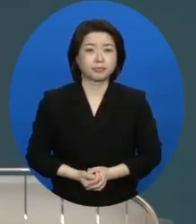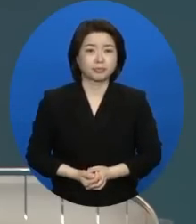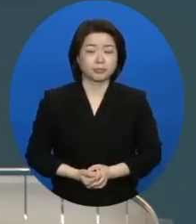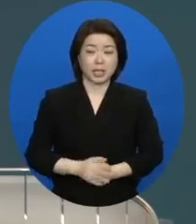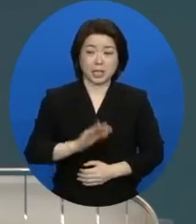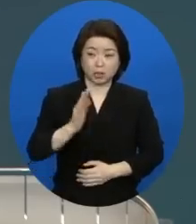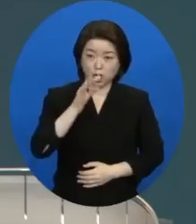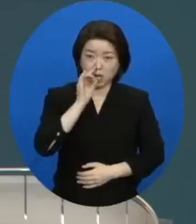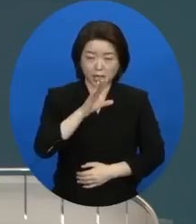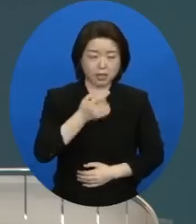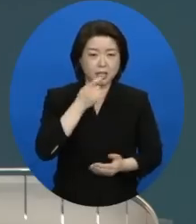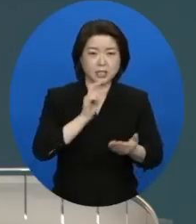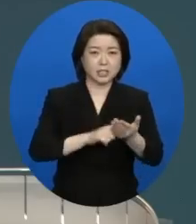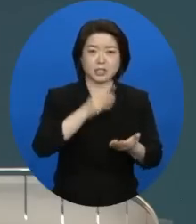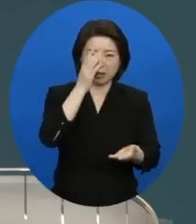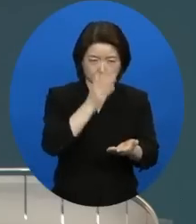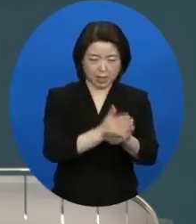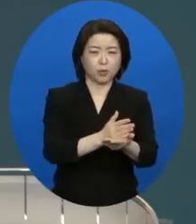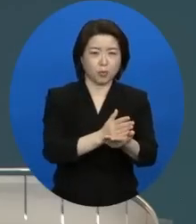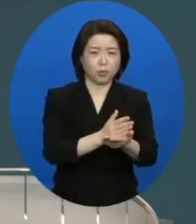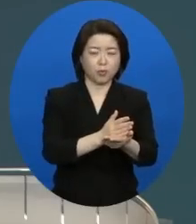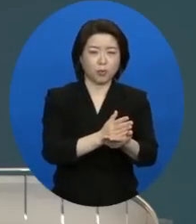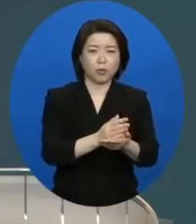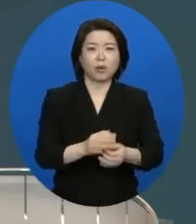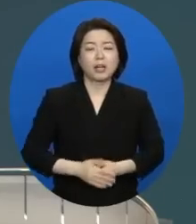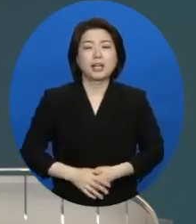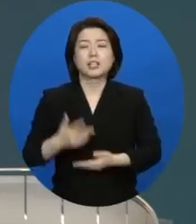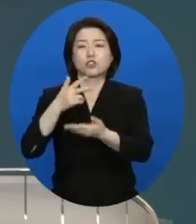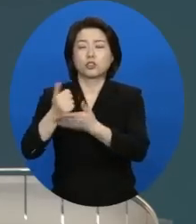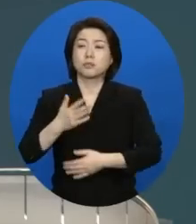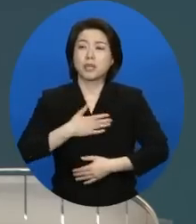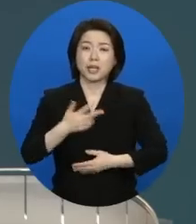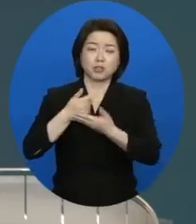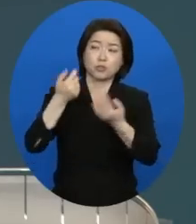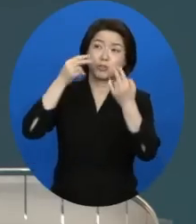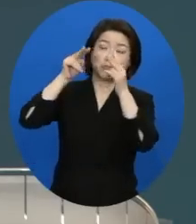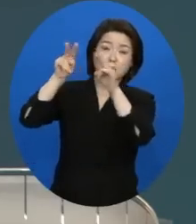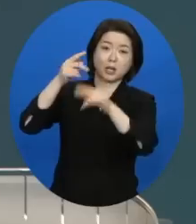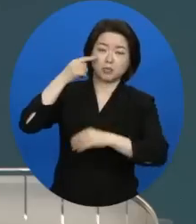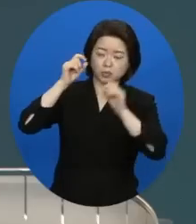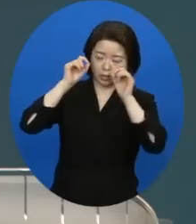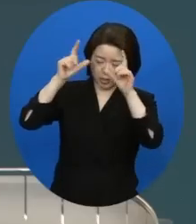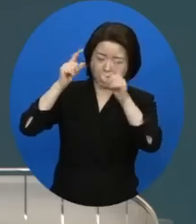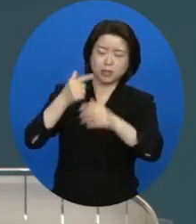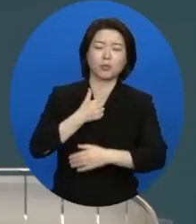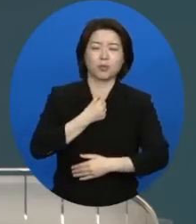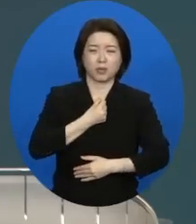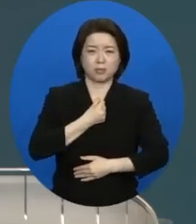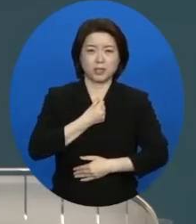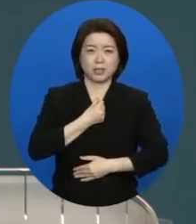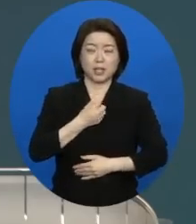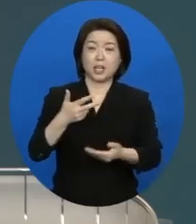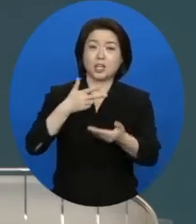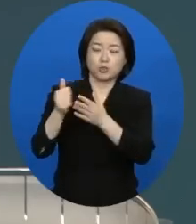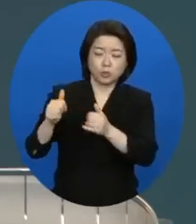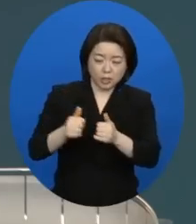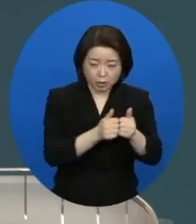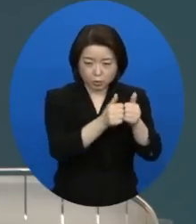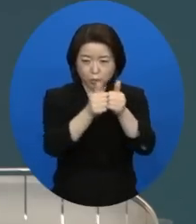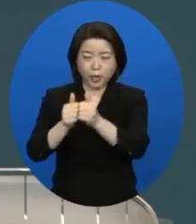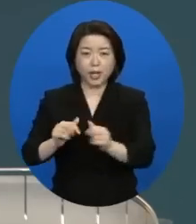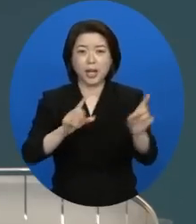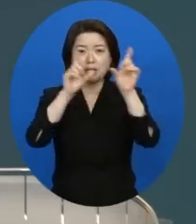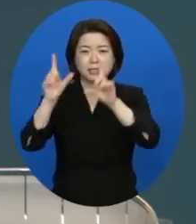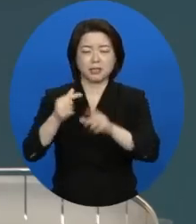된다 안 된다 쉽게 말하지 마시고, 주님, 제가 주님을 바라보는 눈이 뜨이기 원합니다. 주님과 동행하는